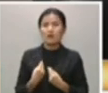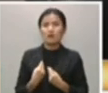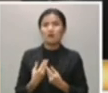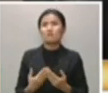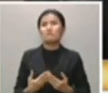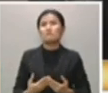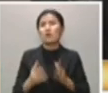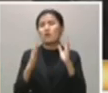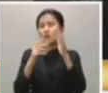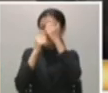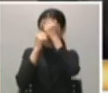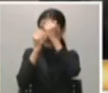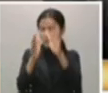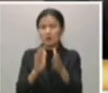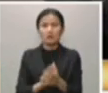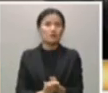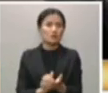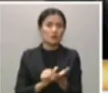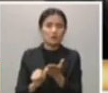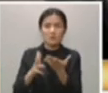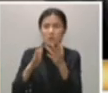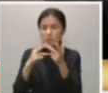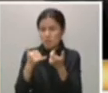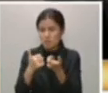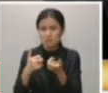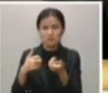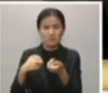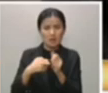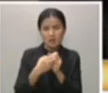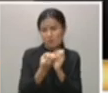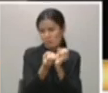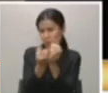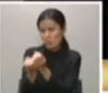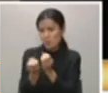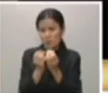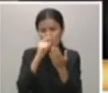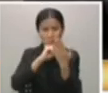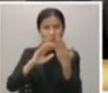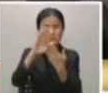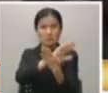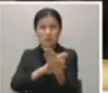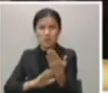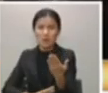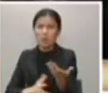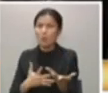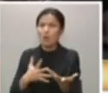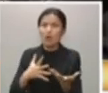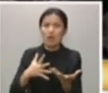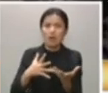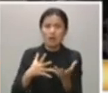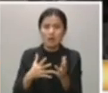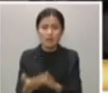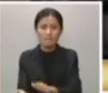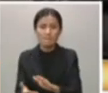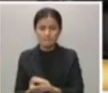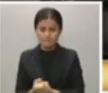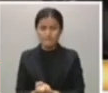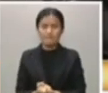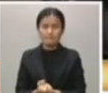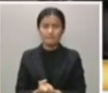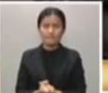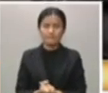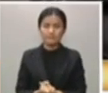เสียหายอย่างร้ายแรงจนประเทศถึงแก่ความร่มจมจนได้